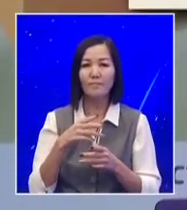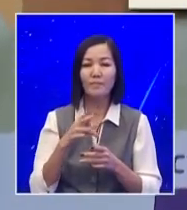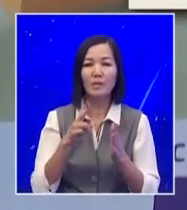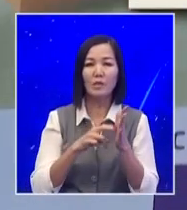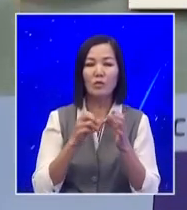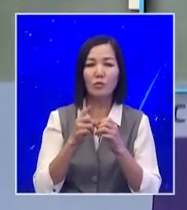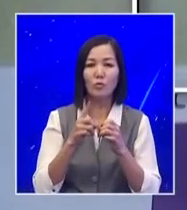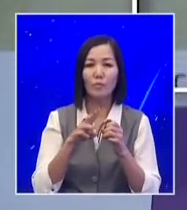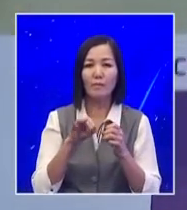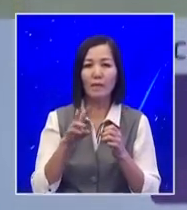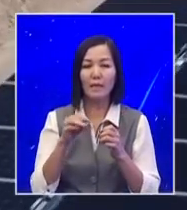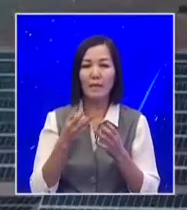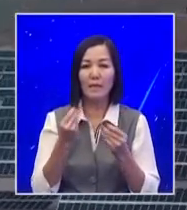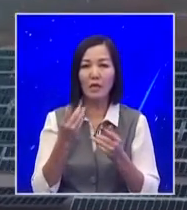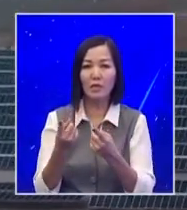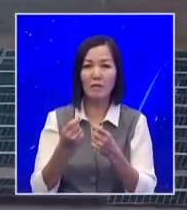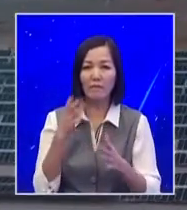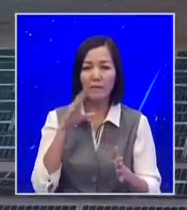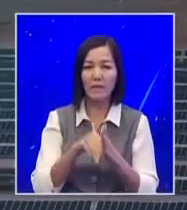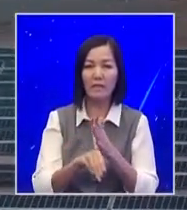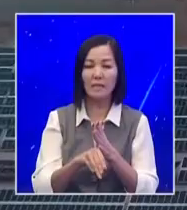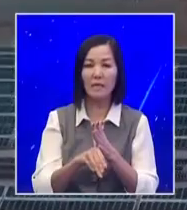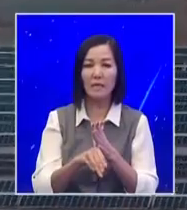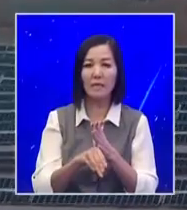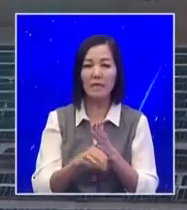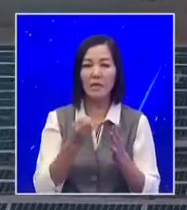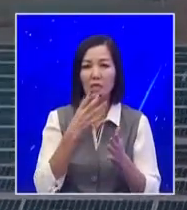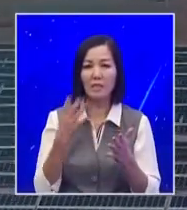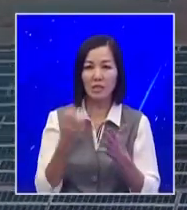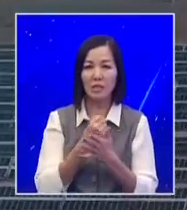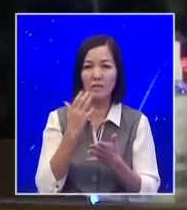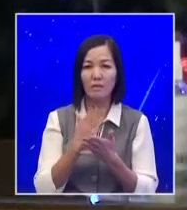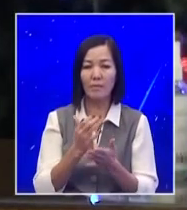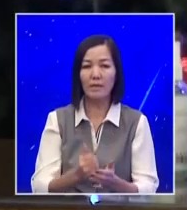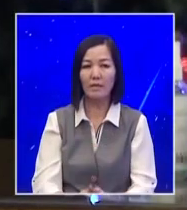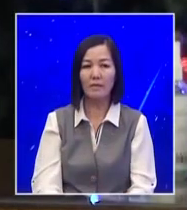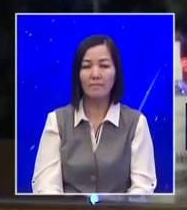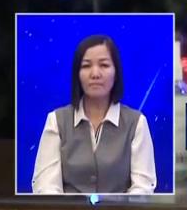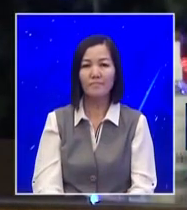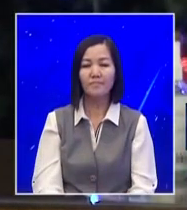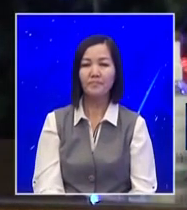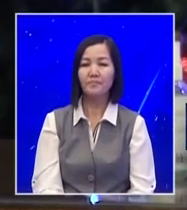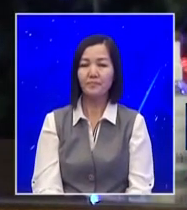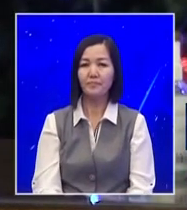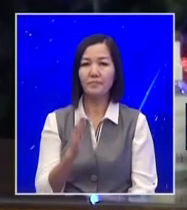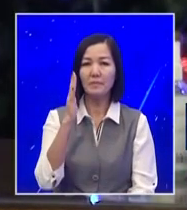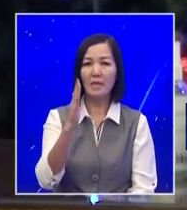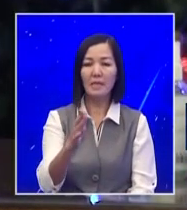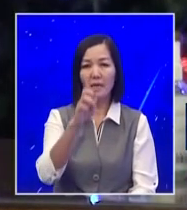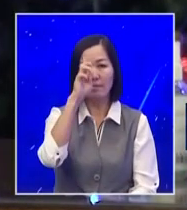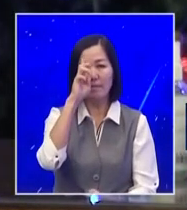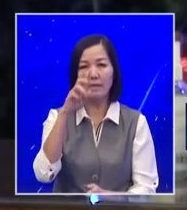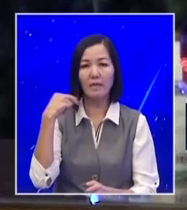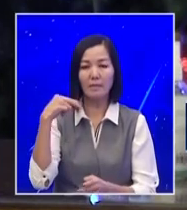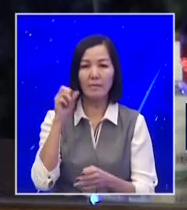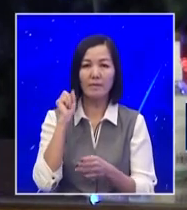711 миллиард теңге инвестиция тартылған. Көрнекі көрсеткіш. Алдымызға қойған мемлекет басшылығының